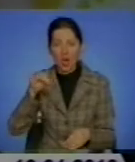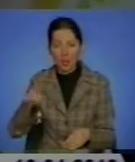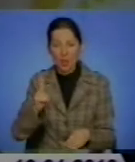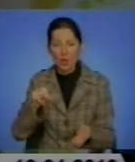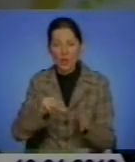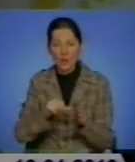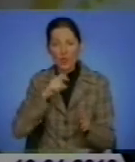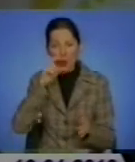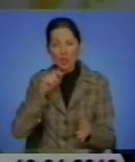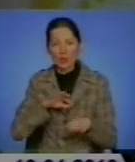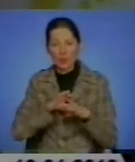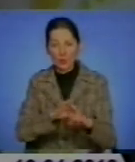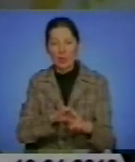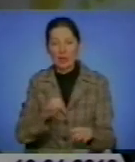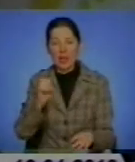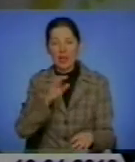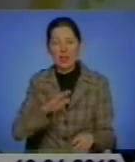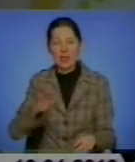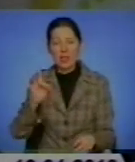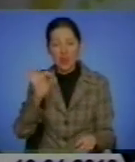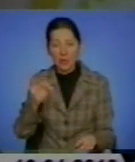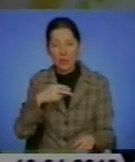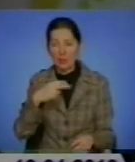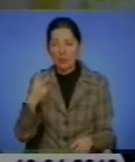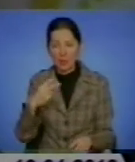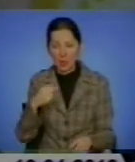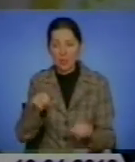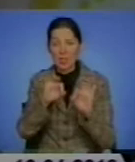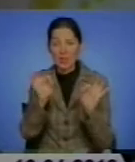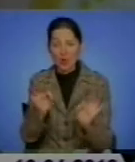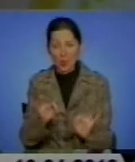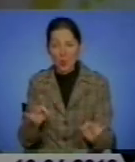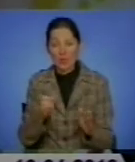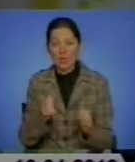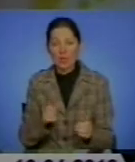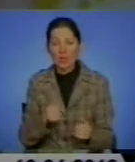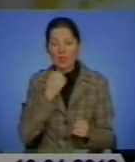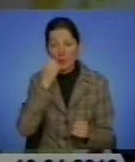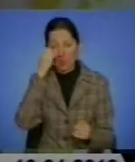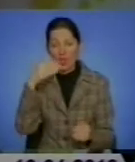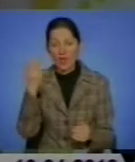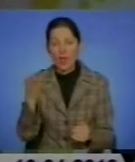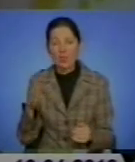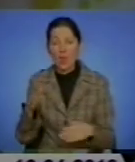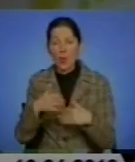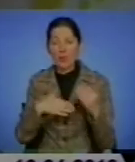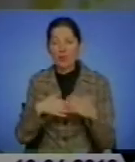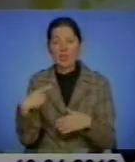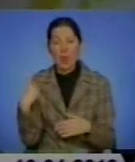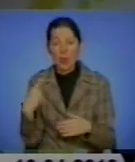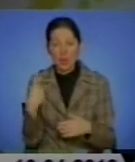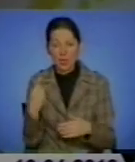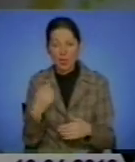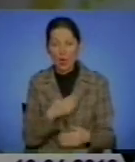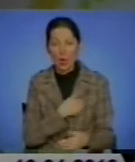проведення Євро-2012, у великій мірі сформовані саме завдяки вашій професійній майстерності. Я